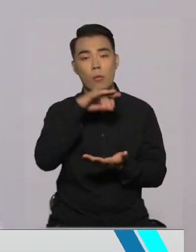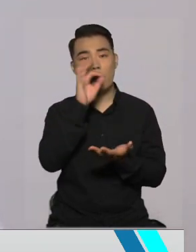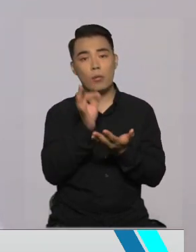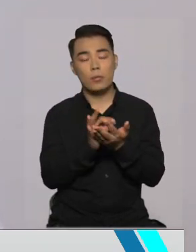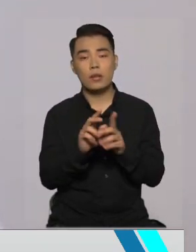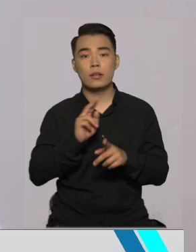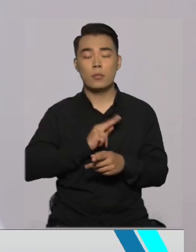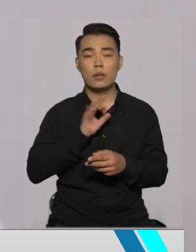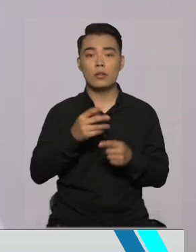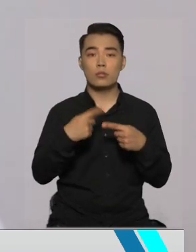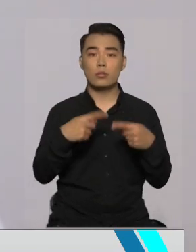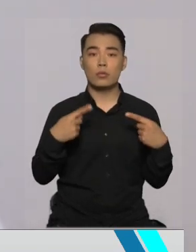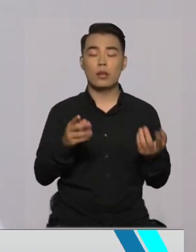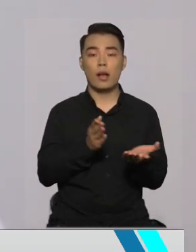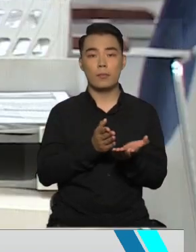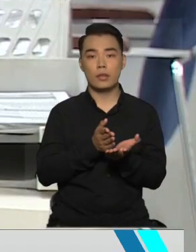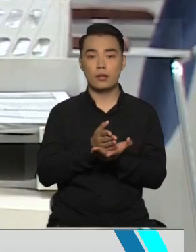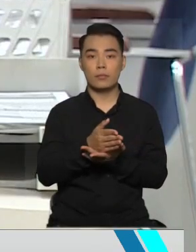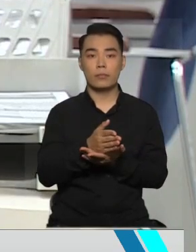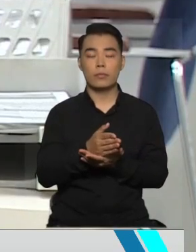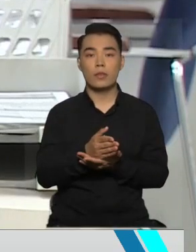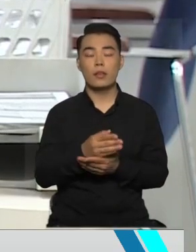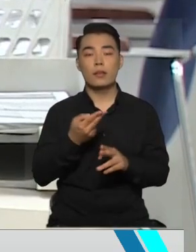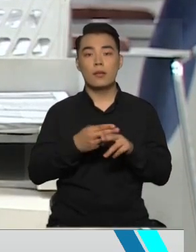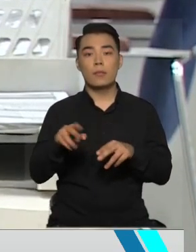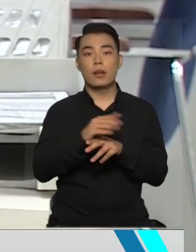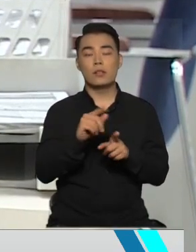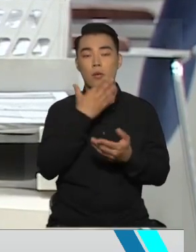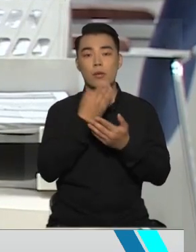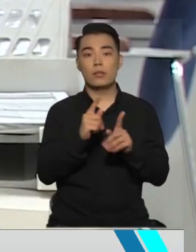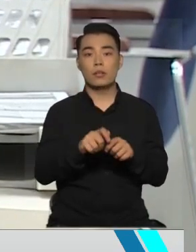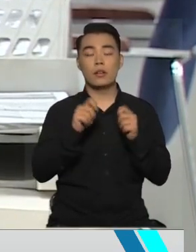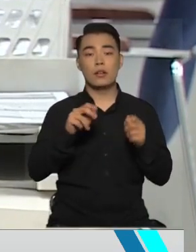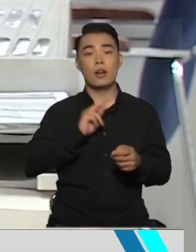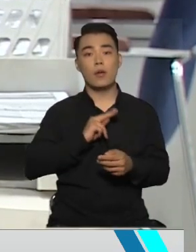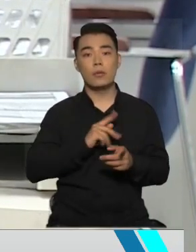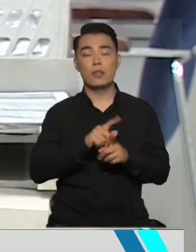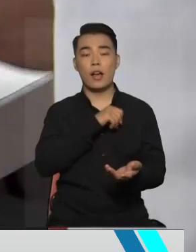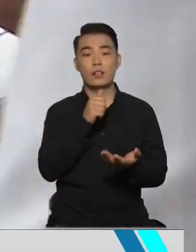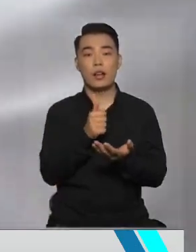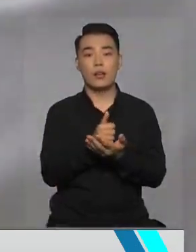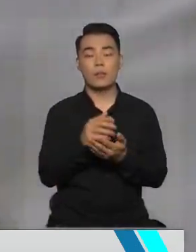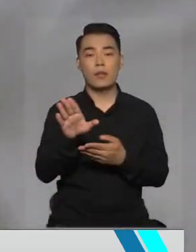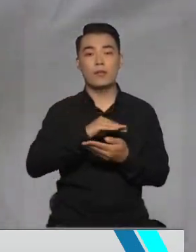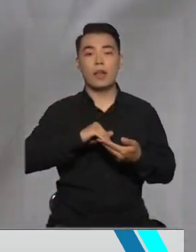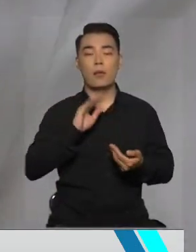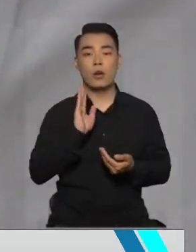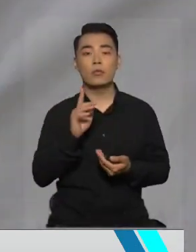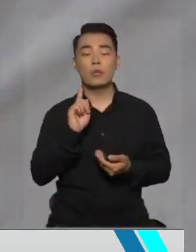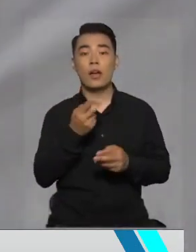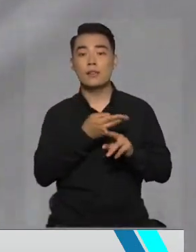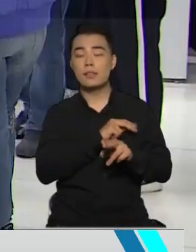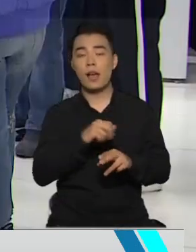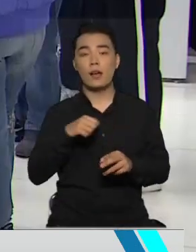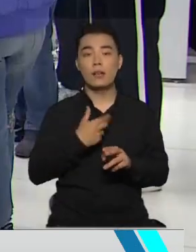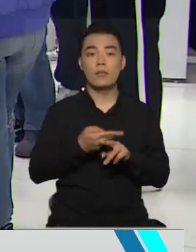соискателей и, конечно же, его компетенции. Перспектива быть самому себе начальником многим кажется привлекательной. Но не стоит забывать и о